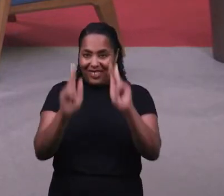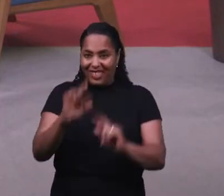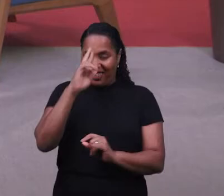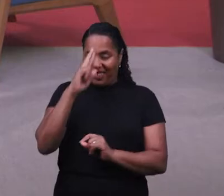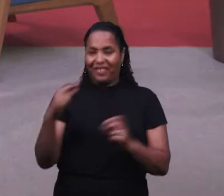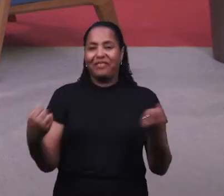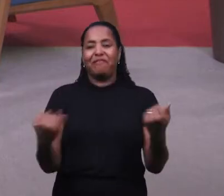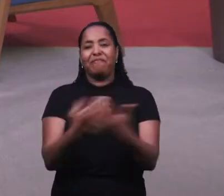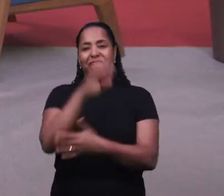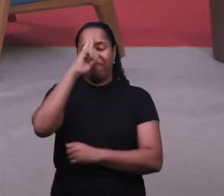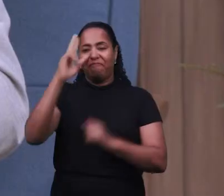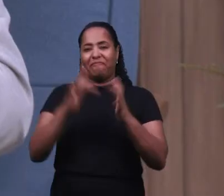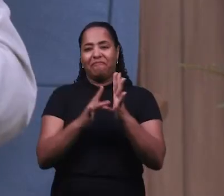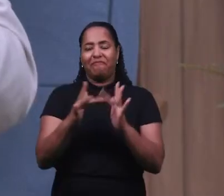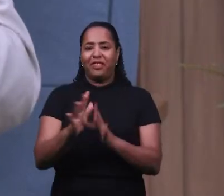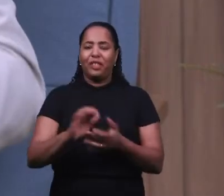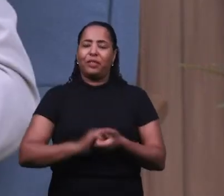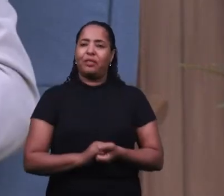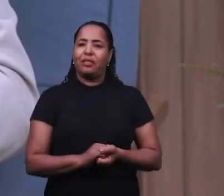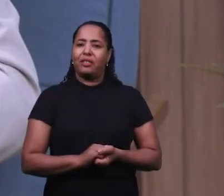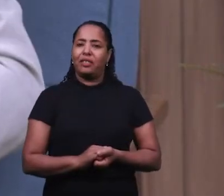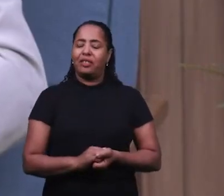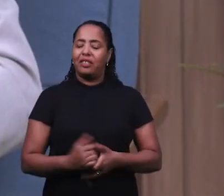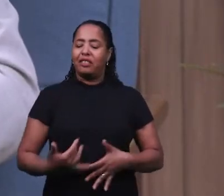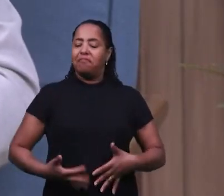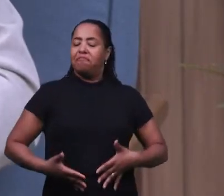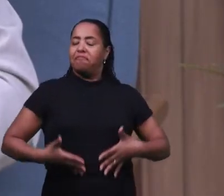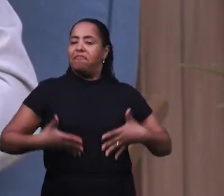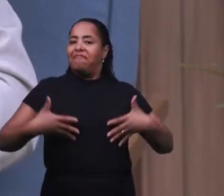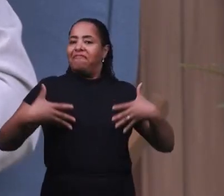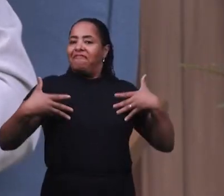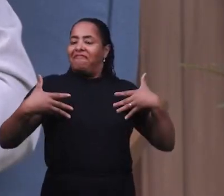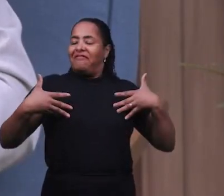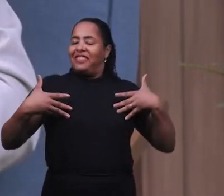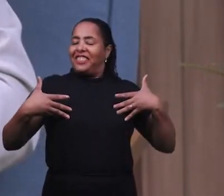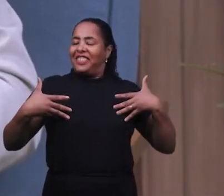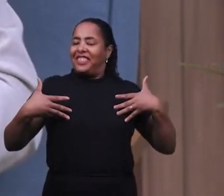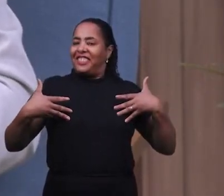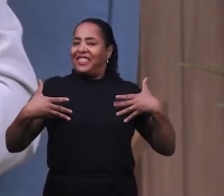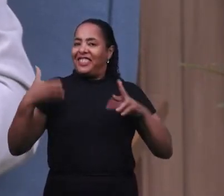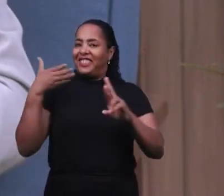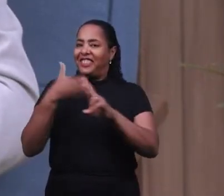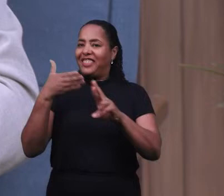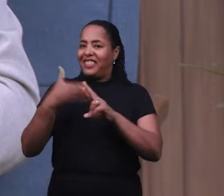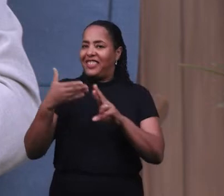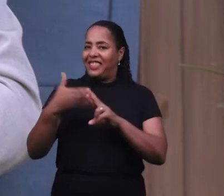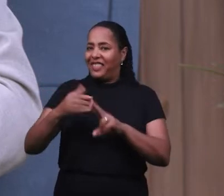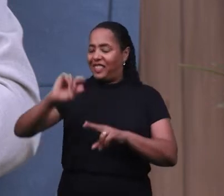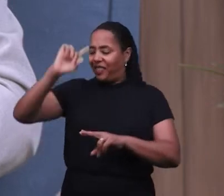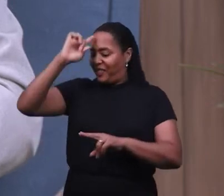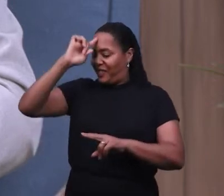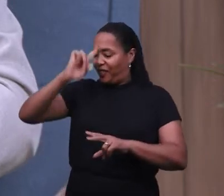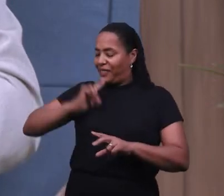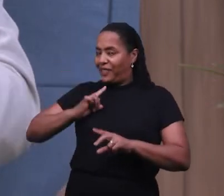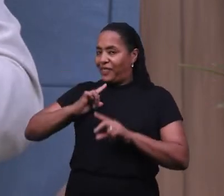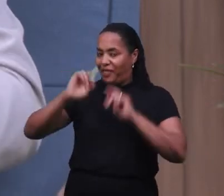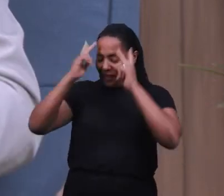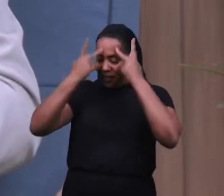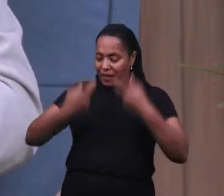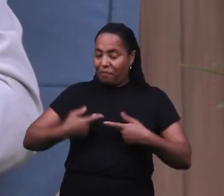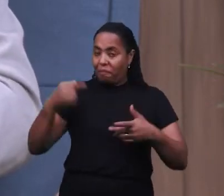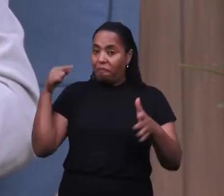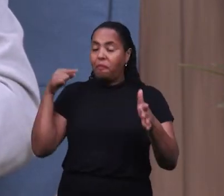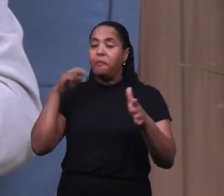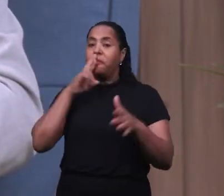et à tous. Amen. Gloire à Dieu. Comment est-ce que l'autestima intervient dans la formation caractère humain? Cette question